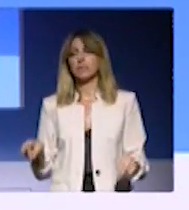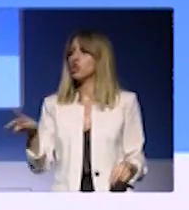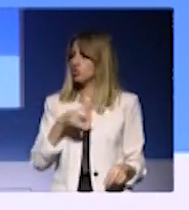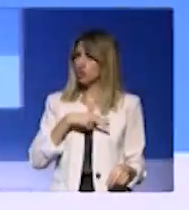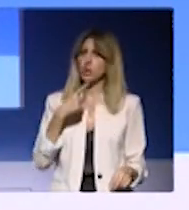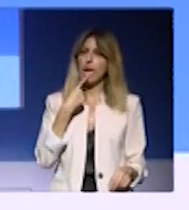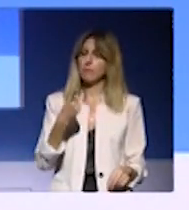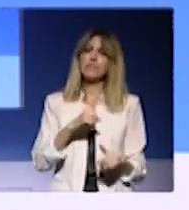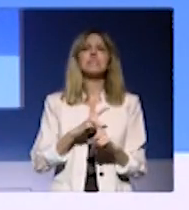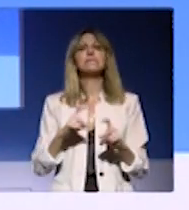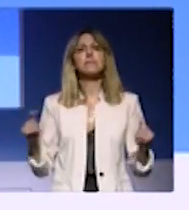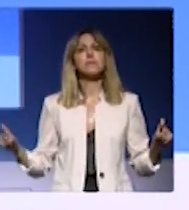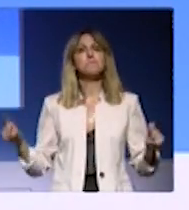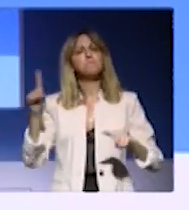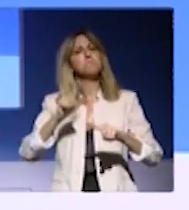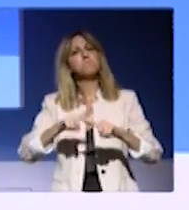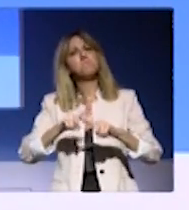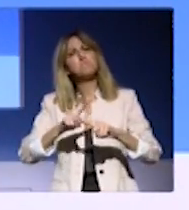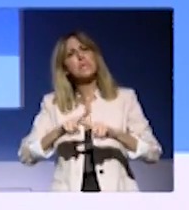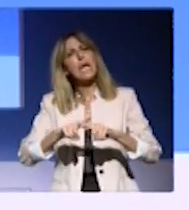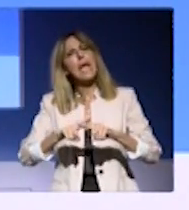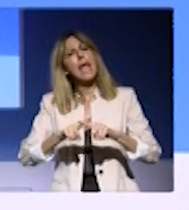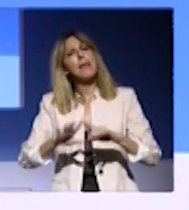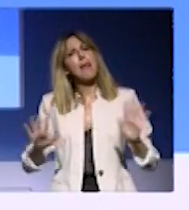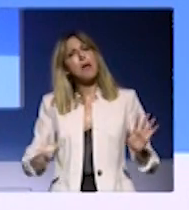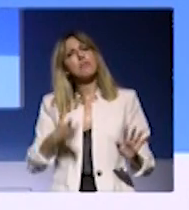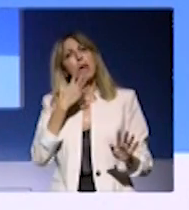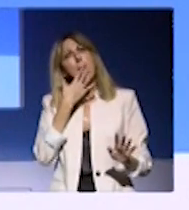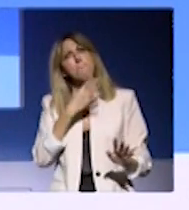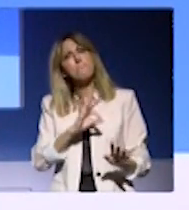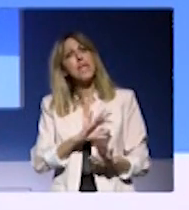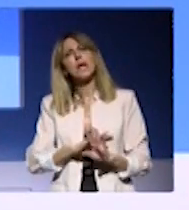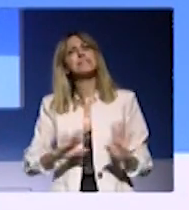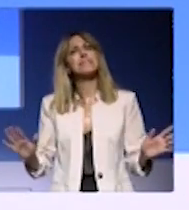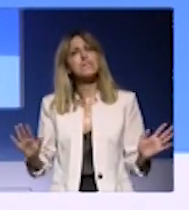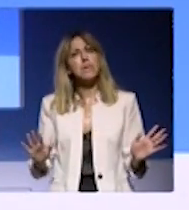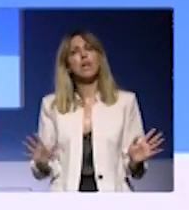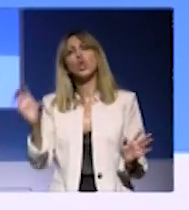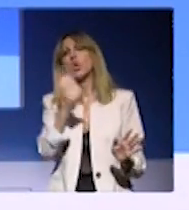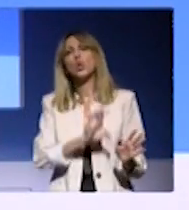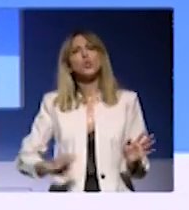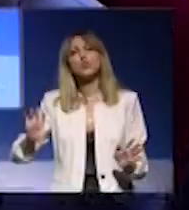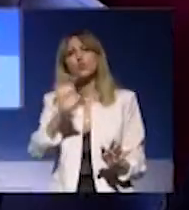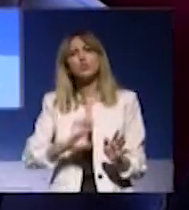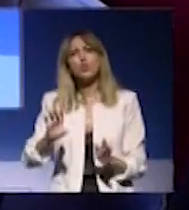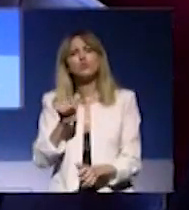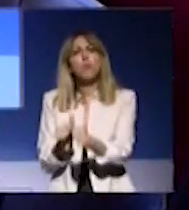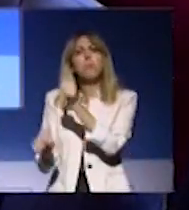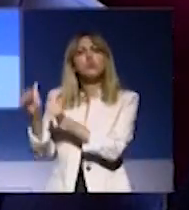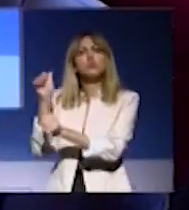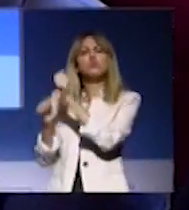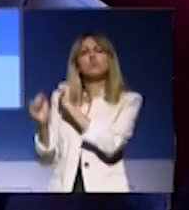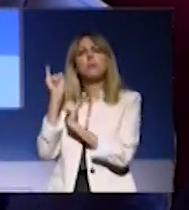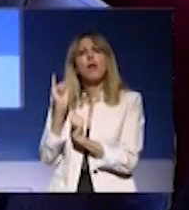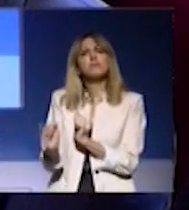Ελλάδα από μιας πλευράς ήταν ευλογημένη μέσα στην καθυστέρησή της. Και άλλες περιοχές της